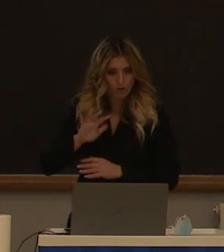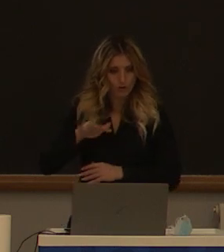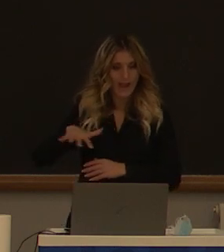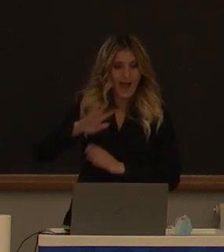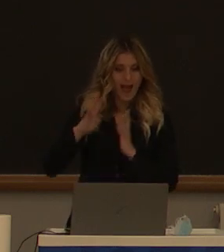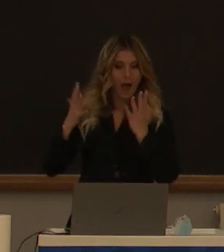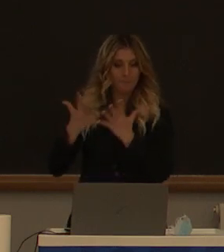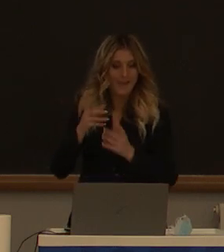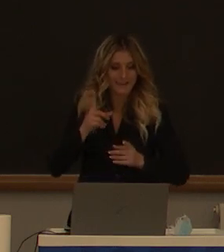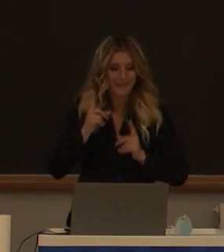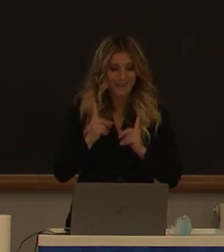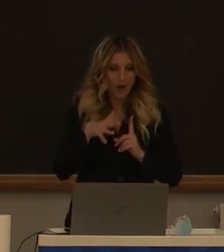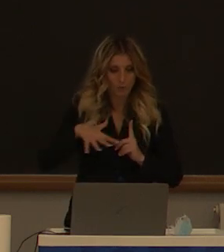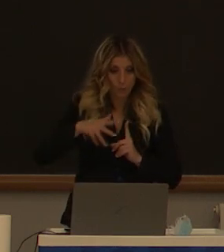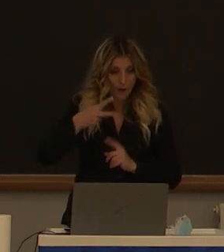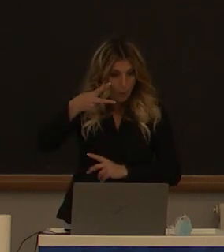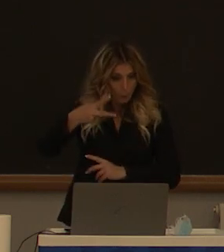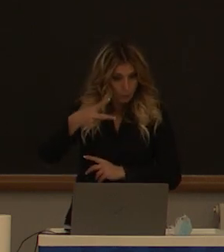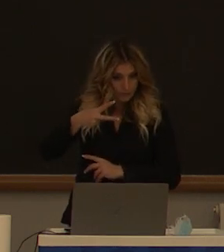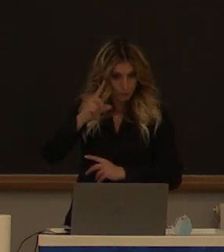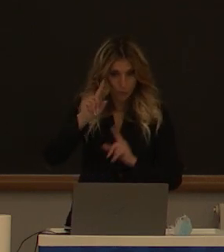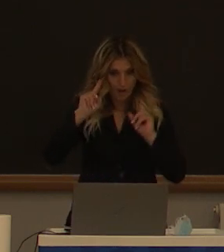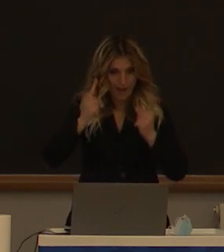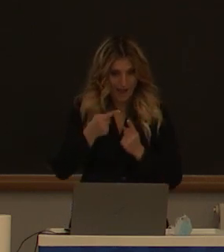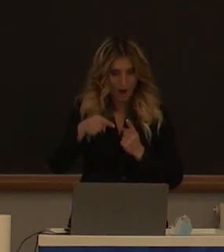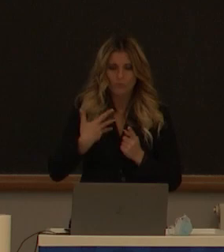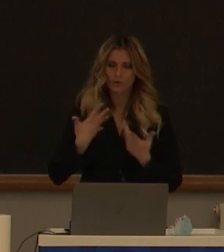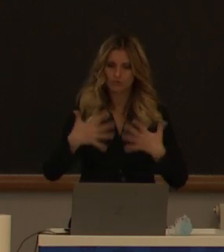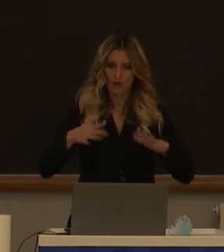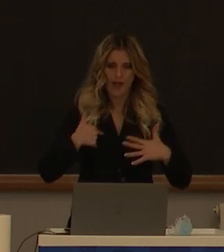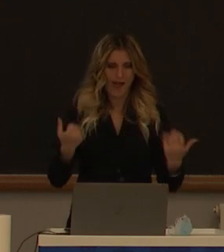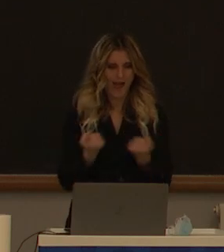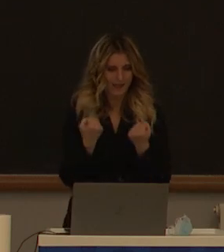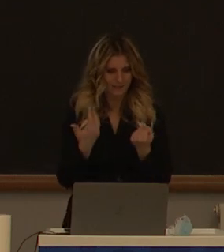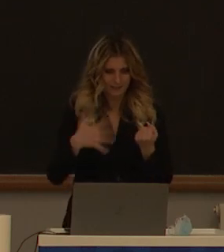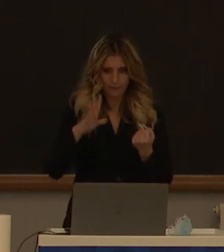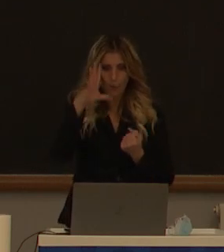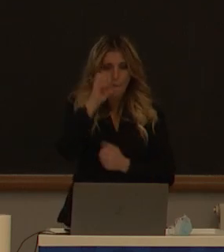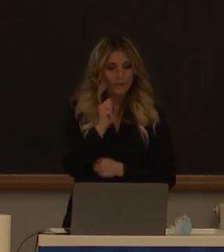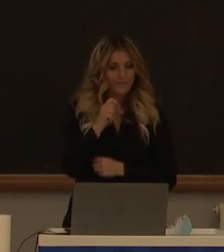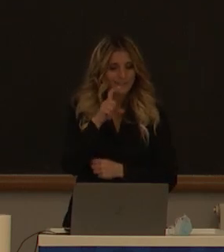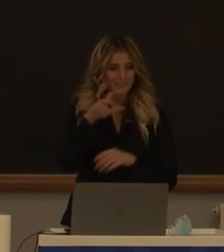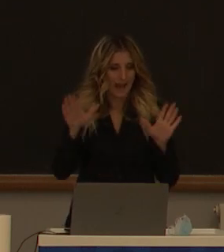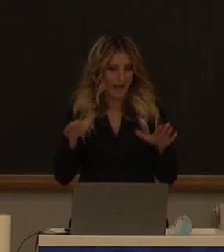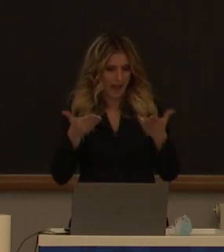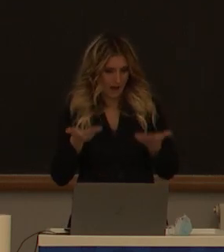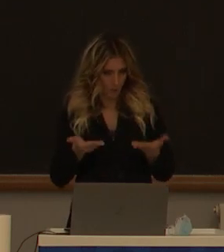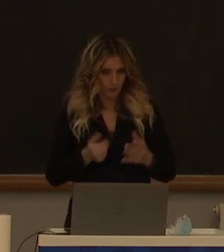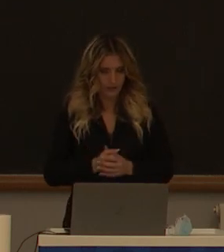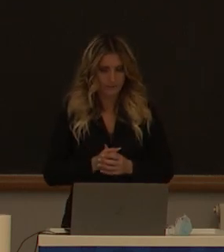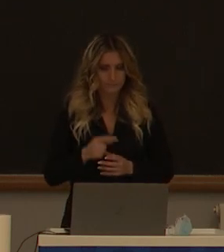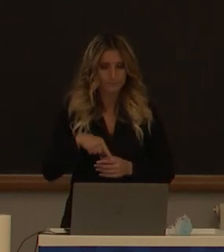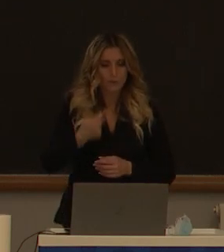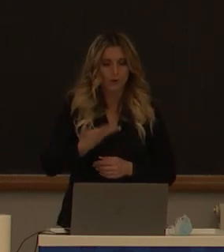natura. Ambedue queste lauree sono attive all'Università dell'Aquila. Inoltre abbiamo